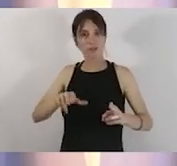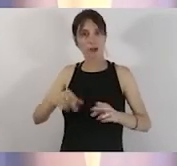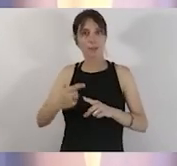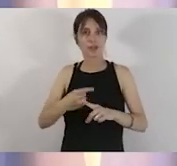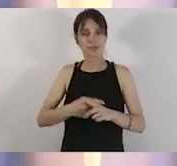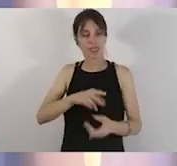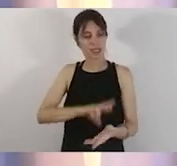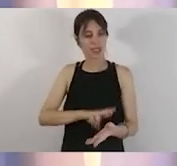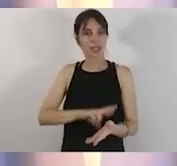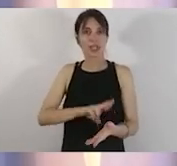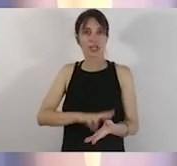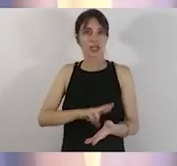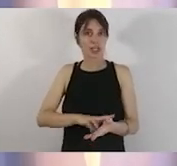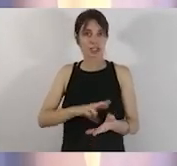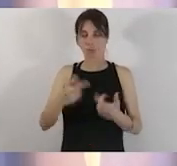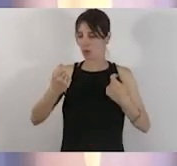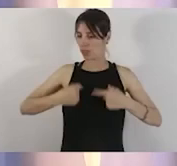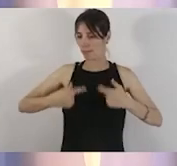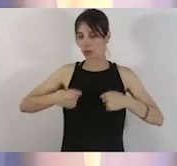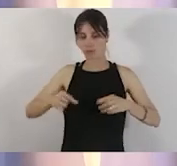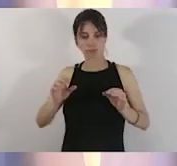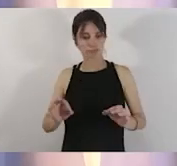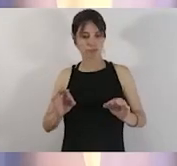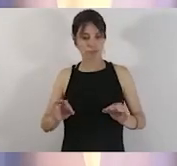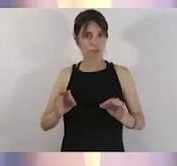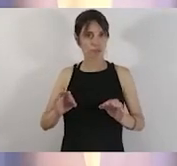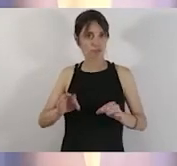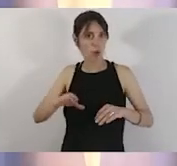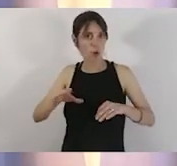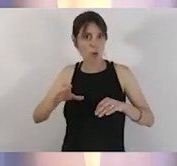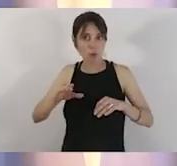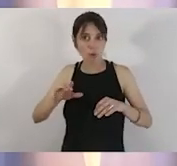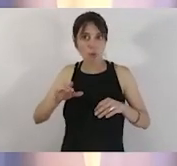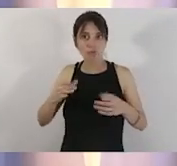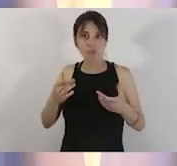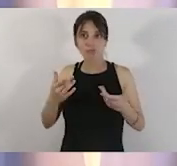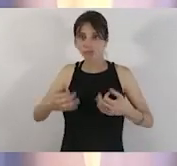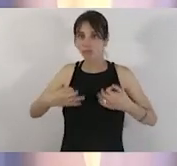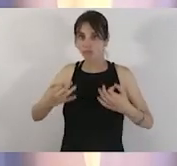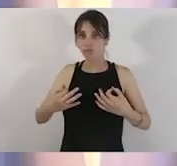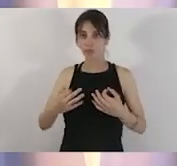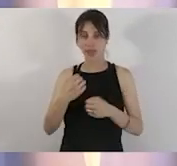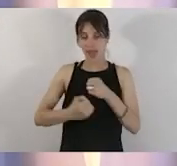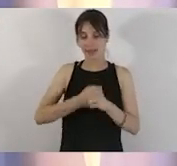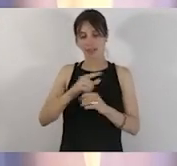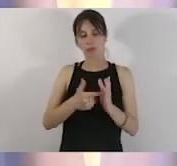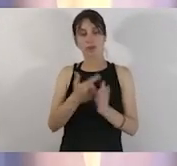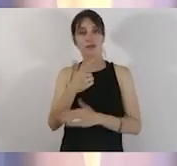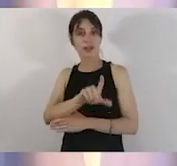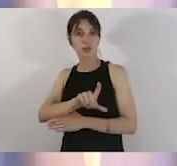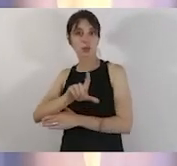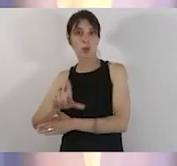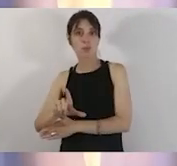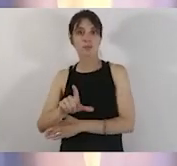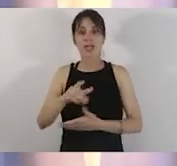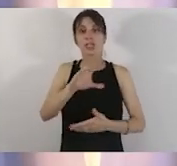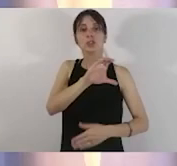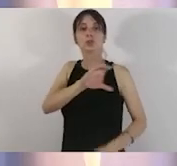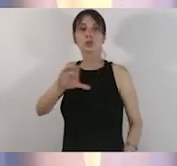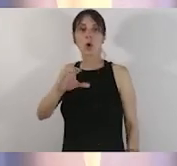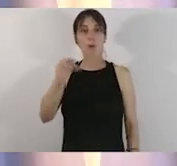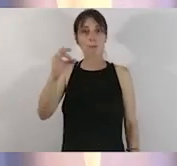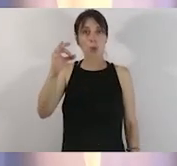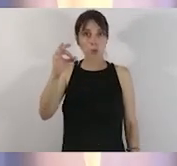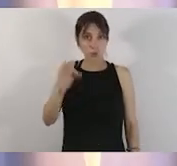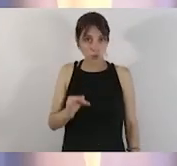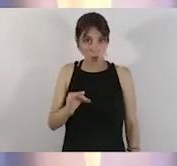normal d'exécution. Donc, ce qu'on peut vous dire sur 2022, on est à 100% mandaté. C'est-à-dire